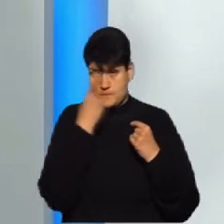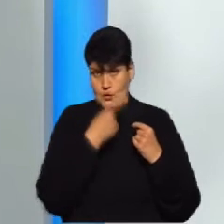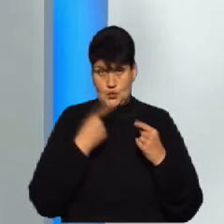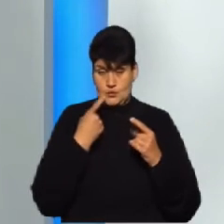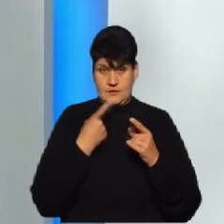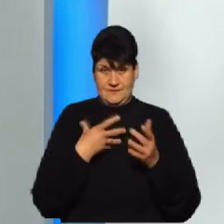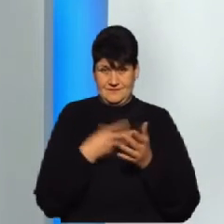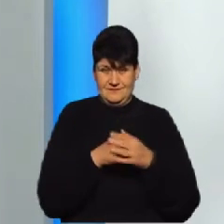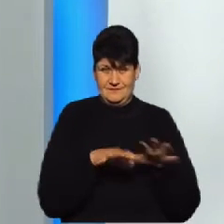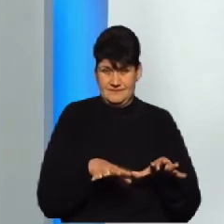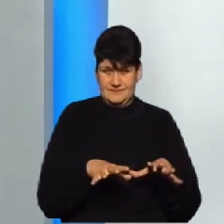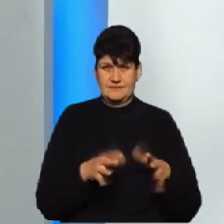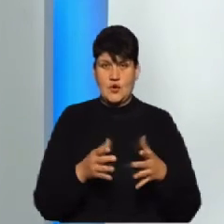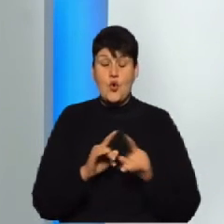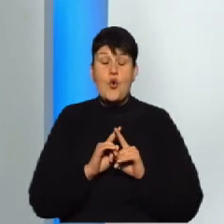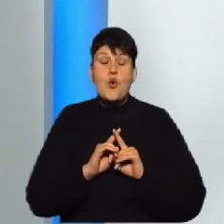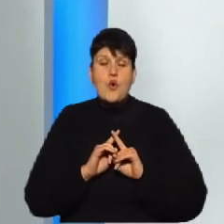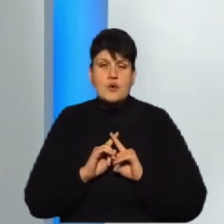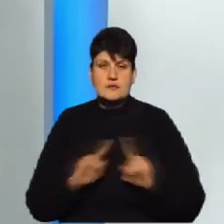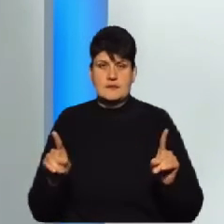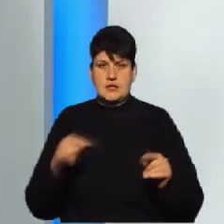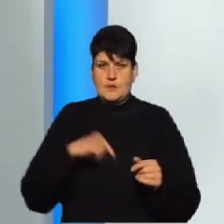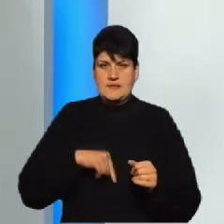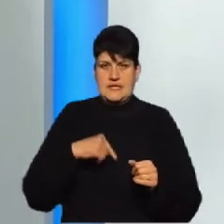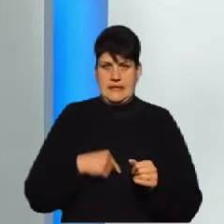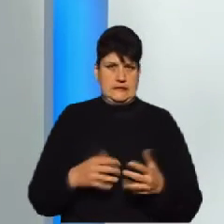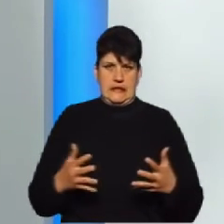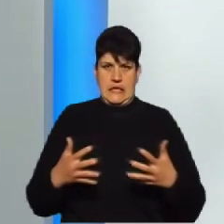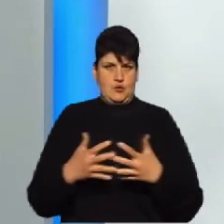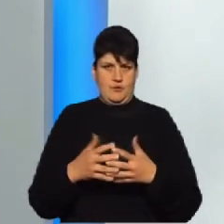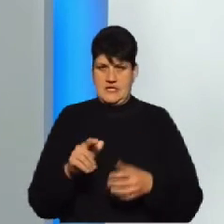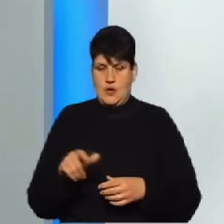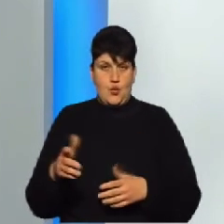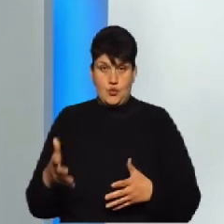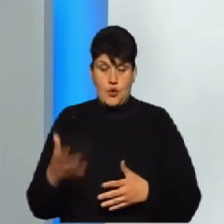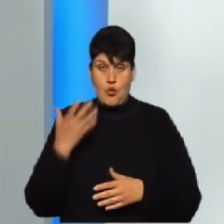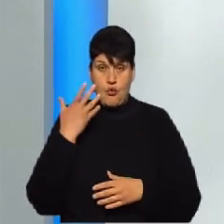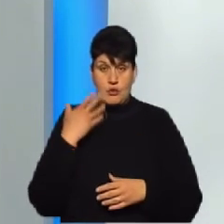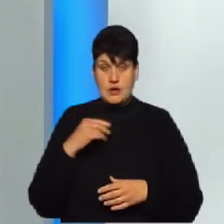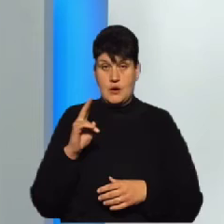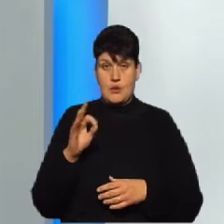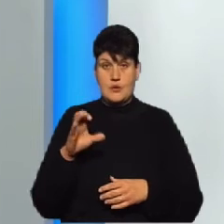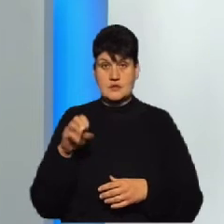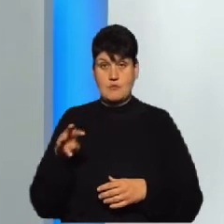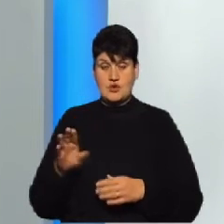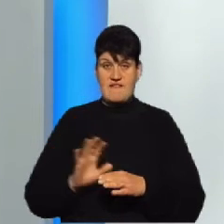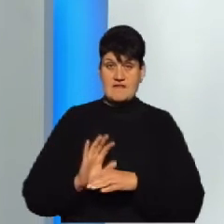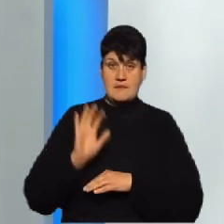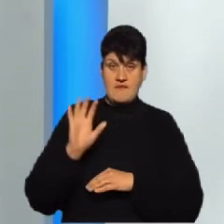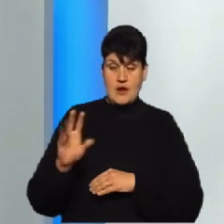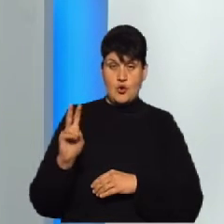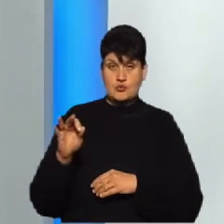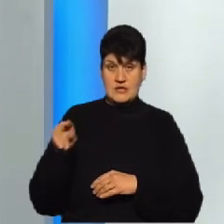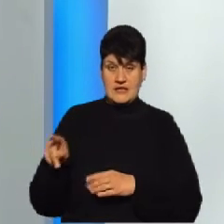якщо психологічно несумісні люди, коли в космос відправляють космонавтів, їх обов'язково перевіряють